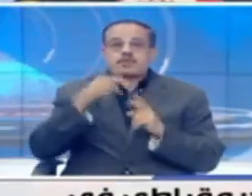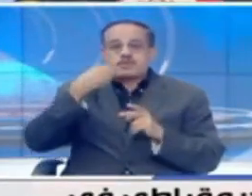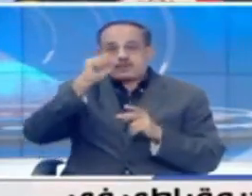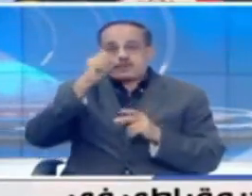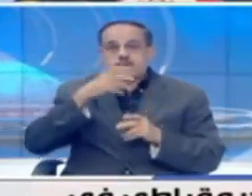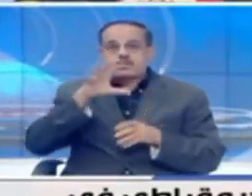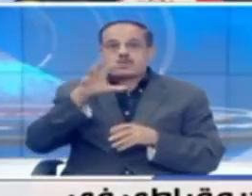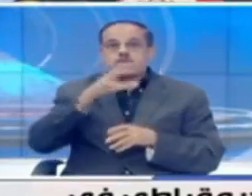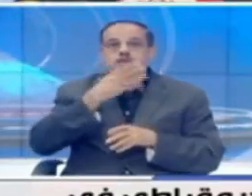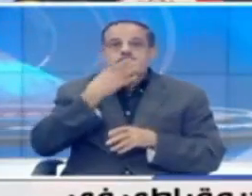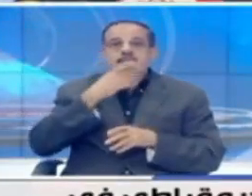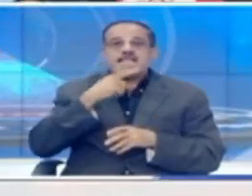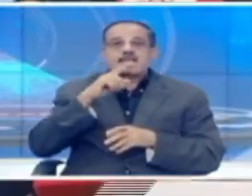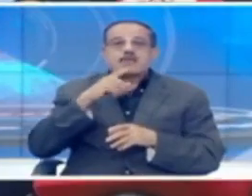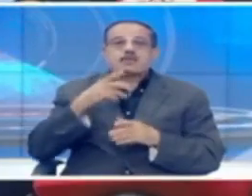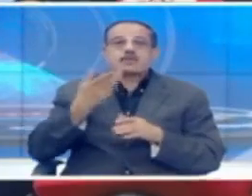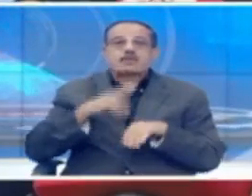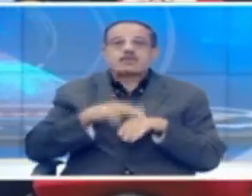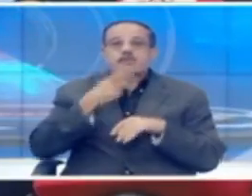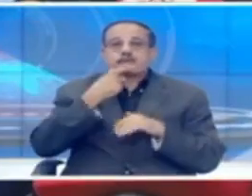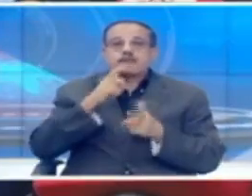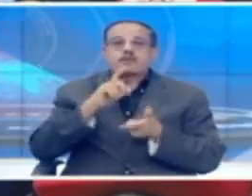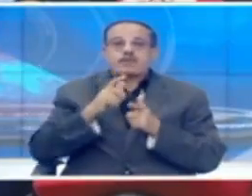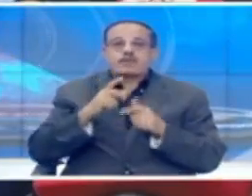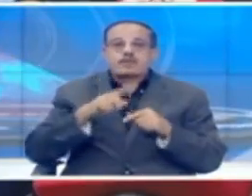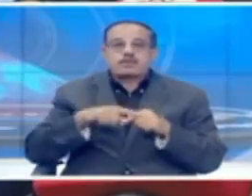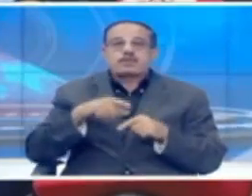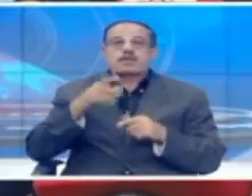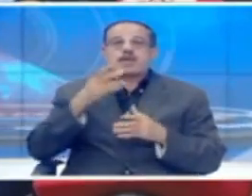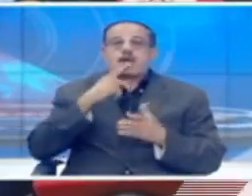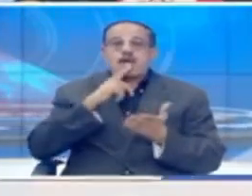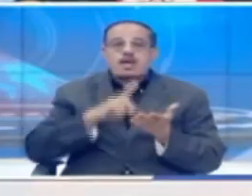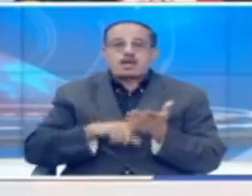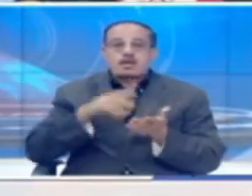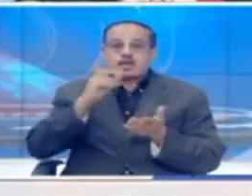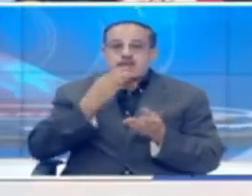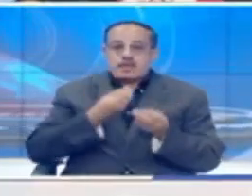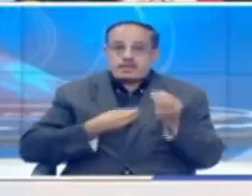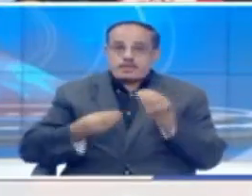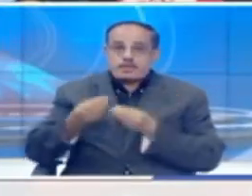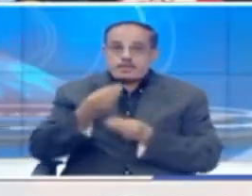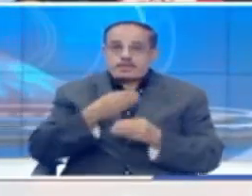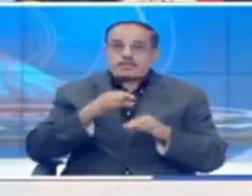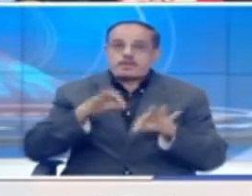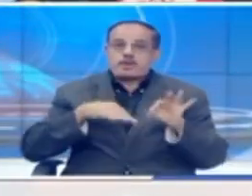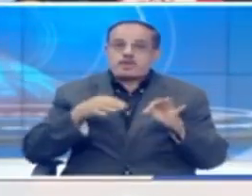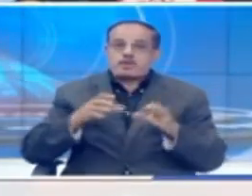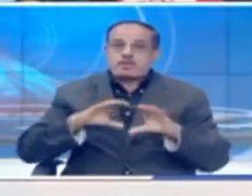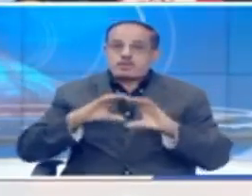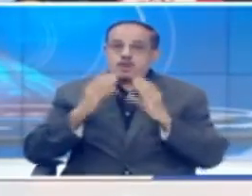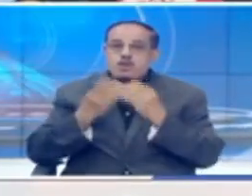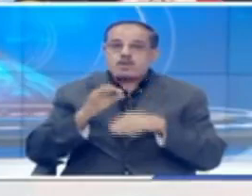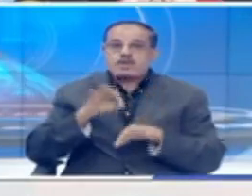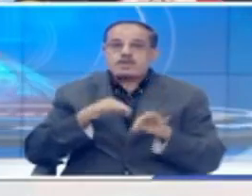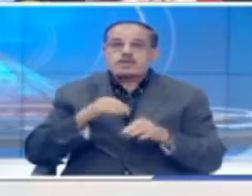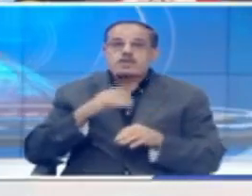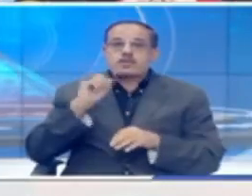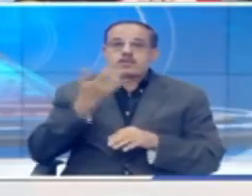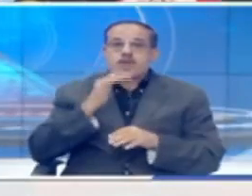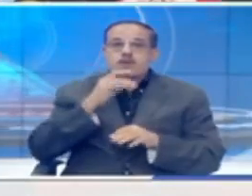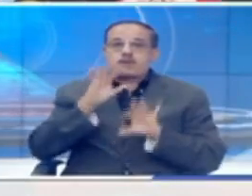البرهان مع سفراء الدول التركية والنرويج وبريطانيا والولايات المتحدة، الذين أكدوا أهمية الحوار مع القوى